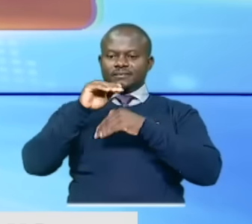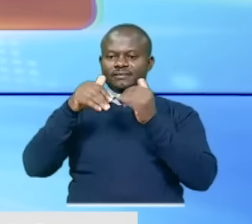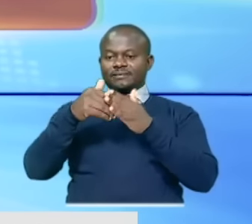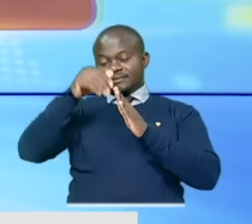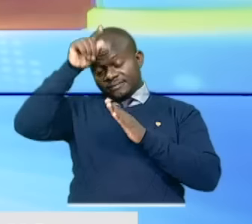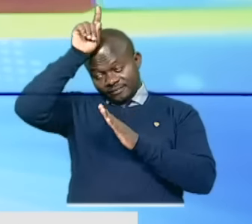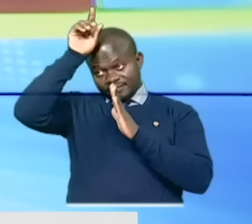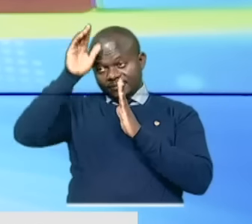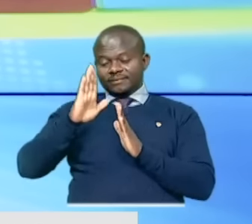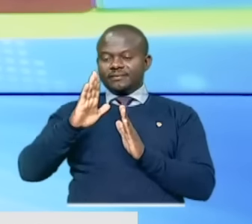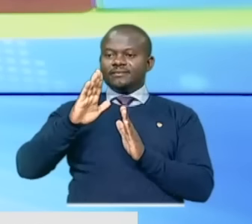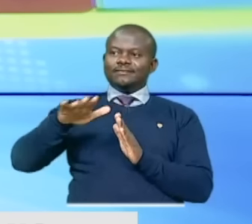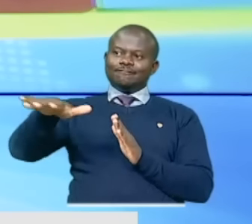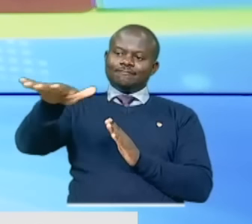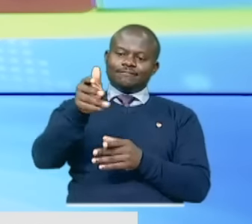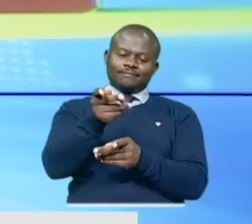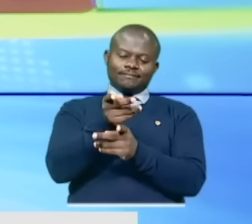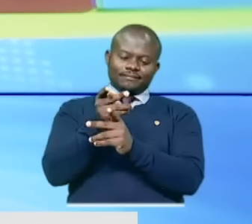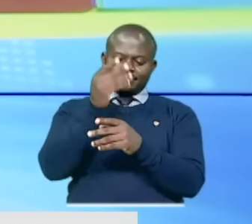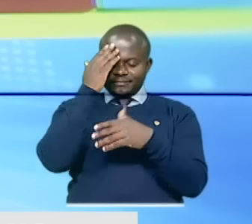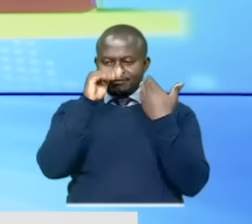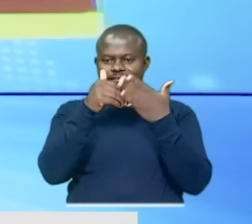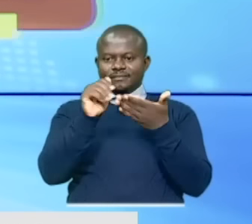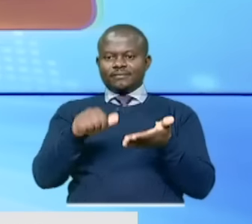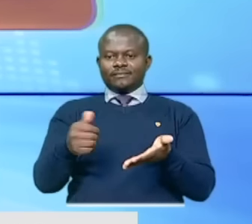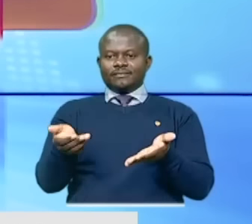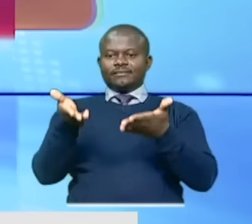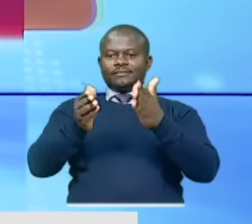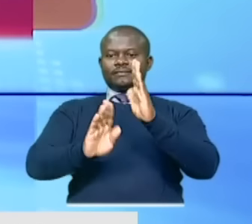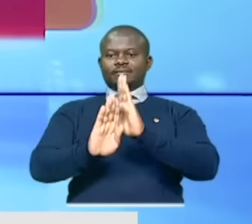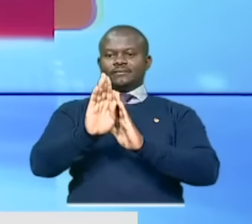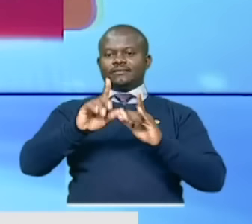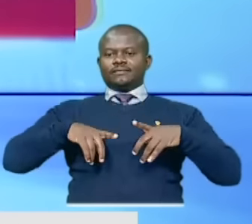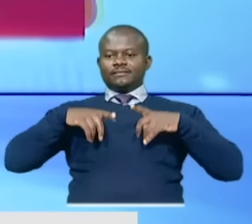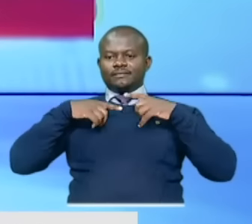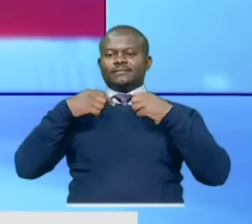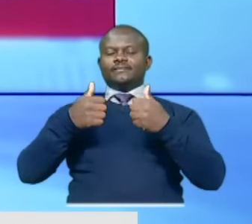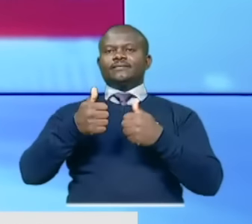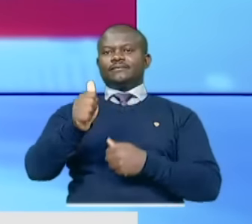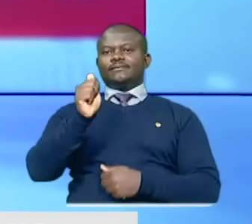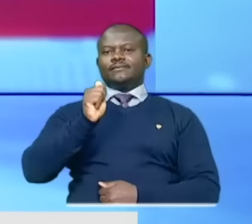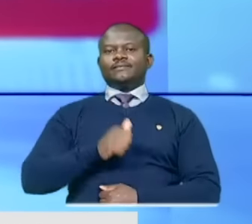cyaro byakwitabwaho mu rwego rwo kuzamura iterambere n'imibereho yabo.